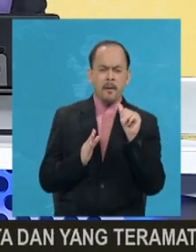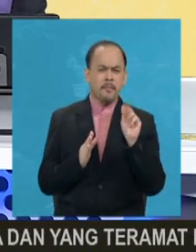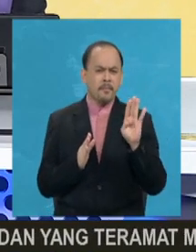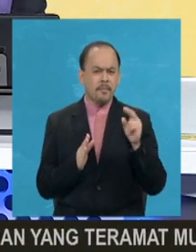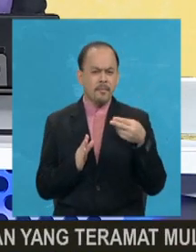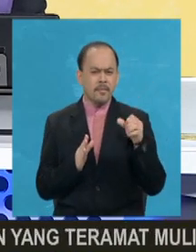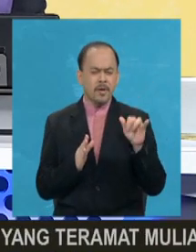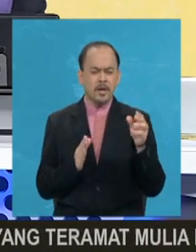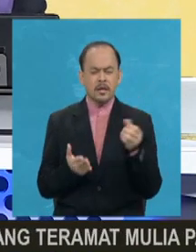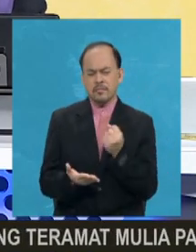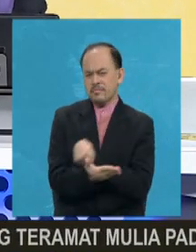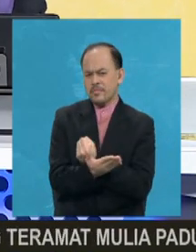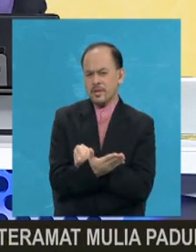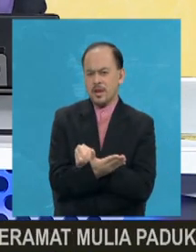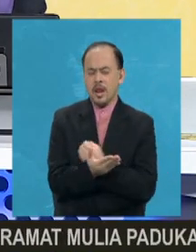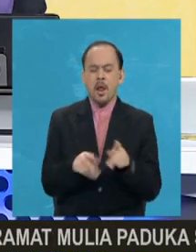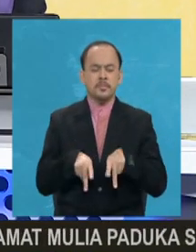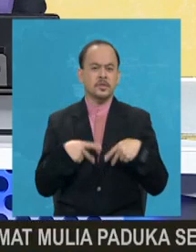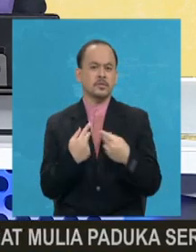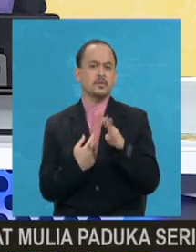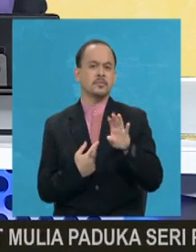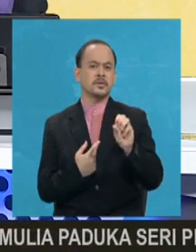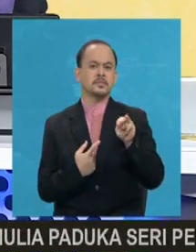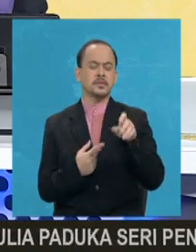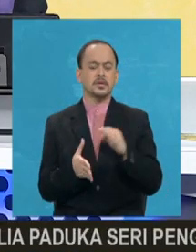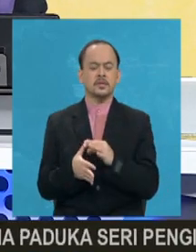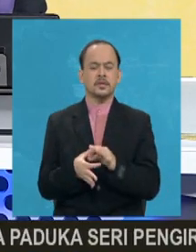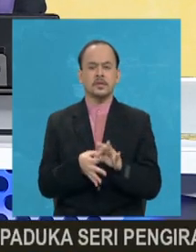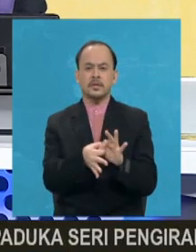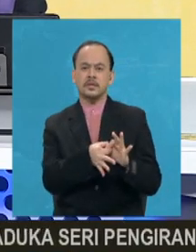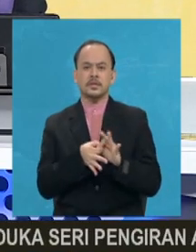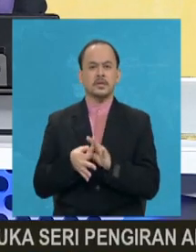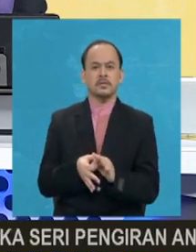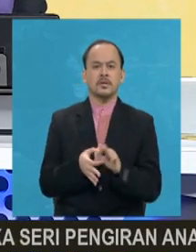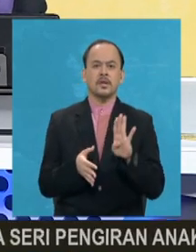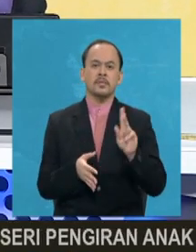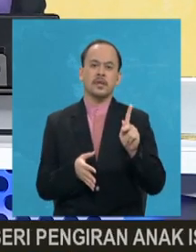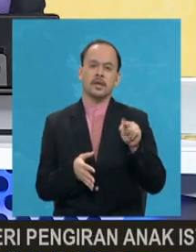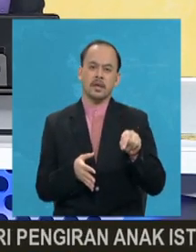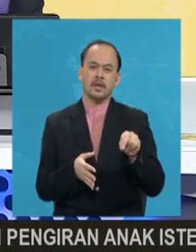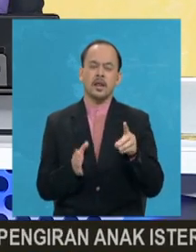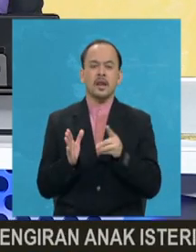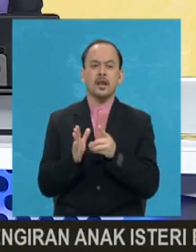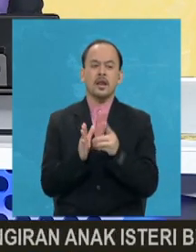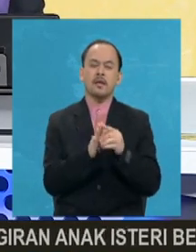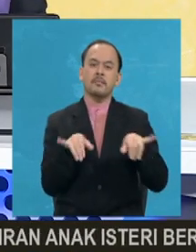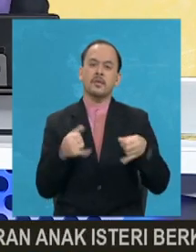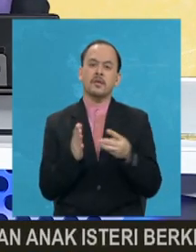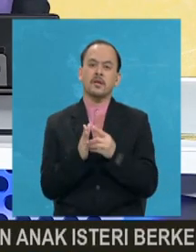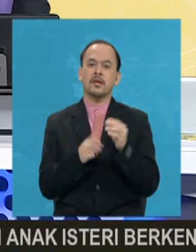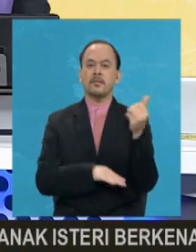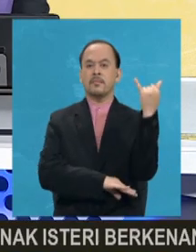dada persatuan basmi da dengan kerjasama biro kawalan narkotik dan pejabat daerah Blade mengadakan program pendampingan